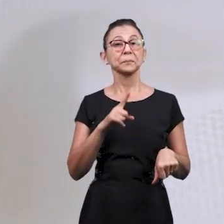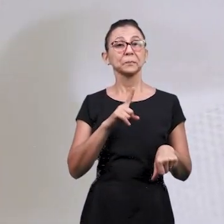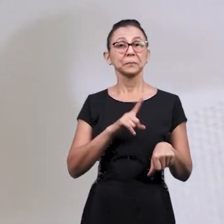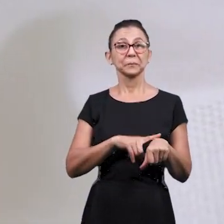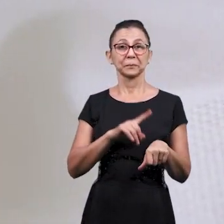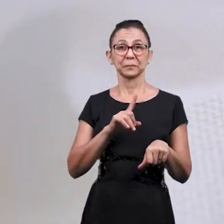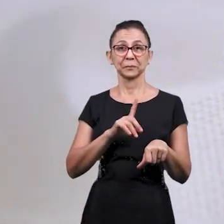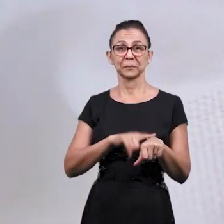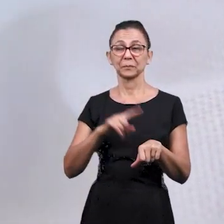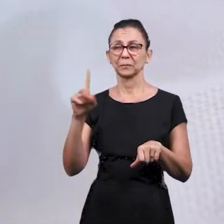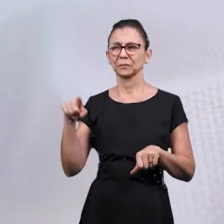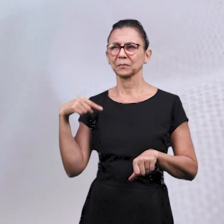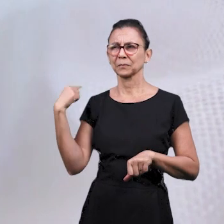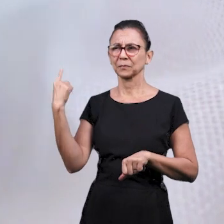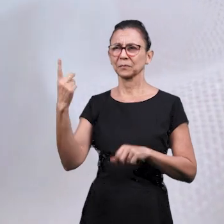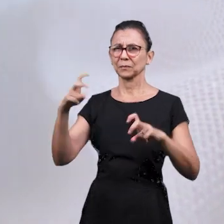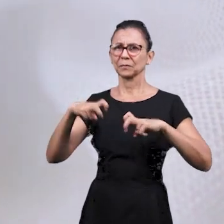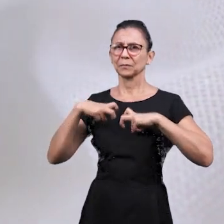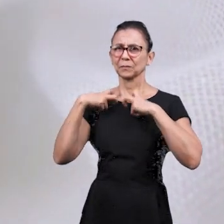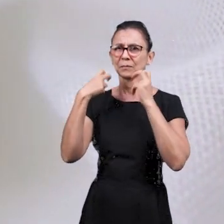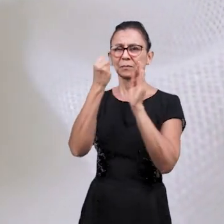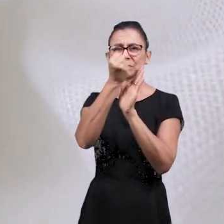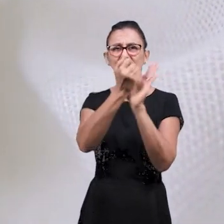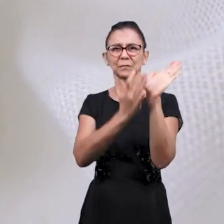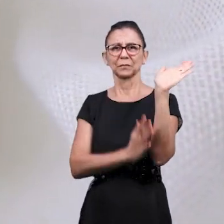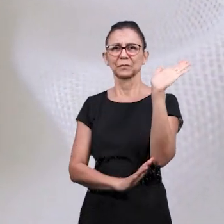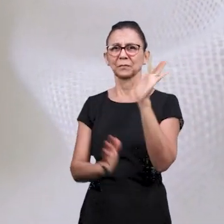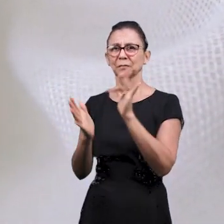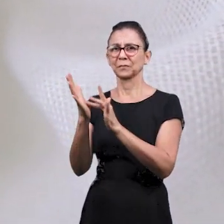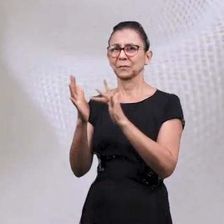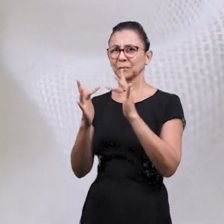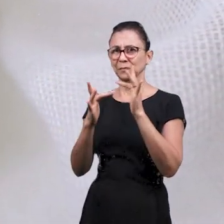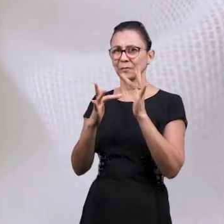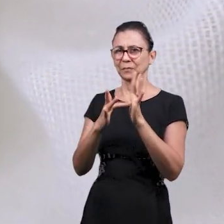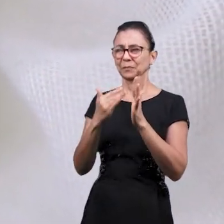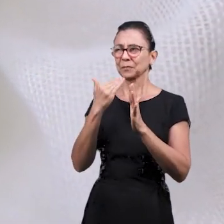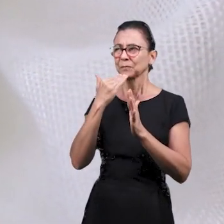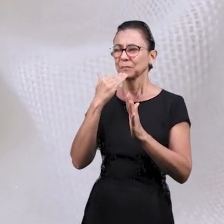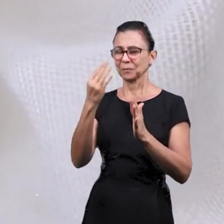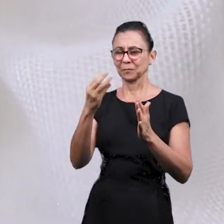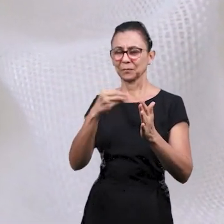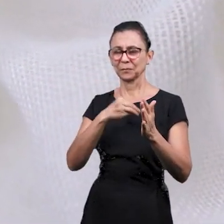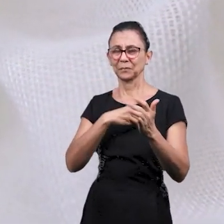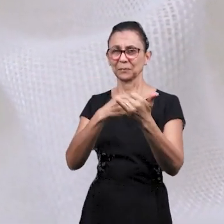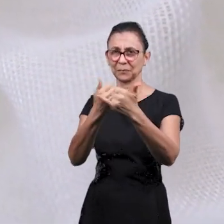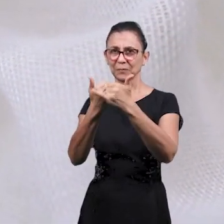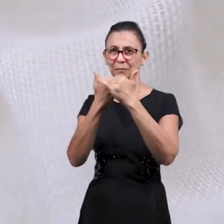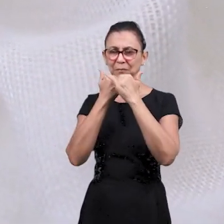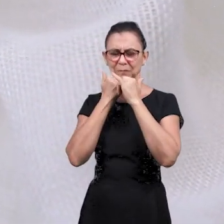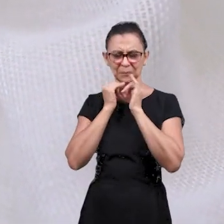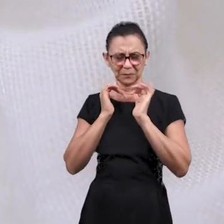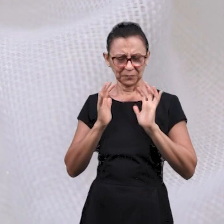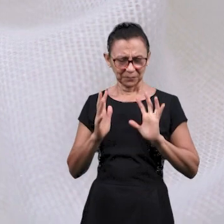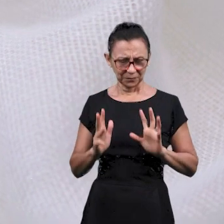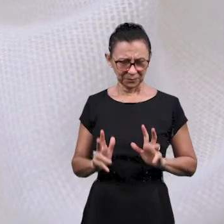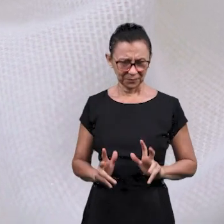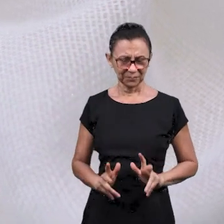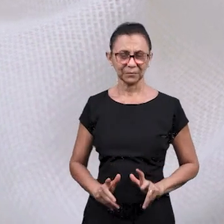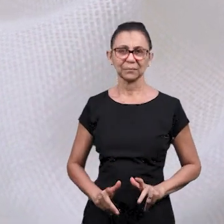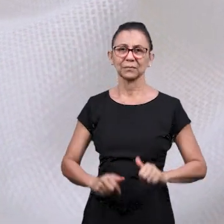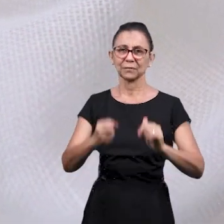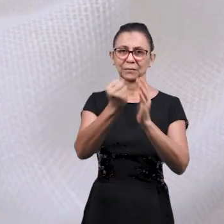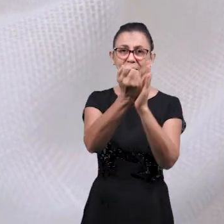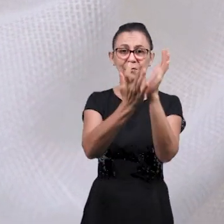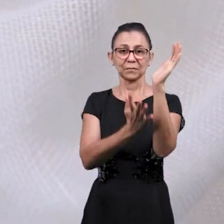Омоем наши одежды в крови святого Агнца. Омоем надежды наши в крови